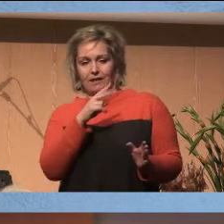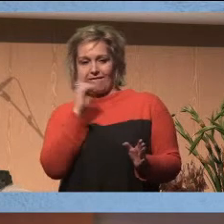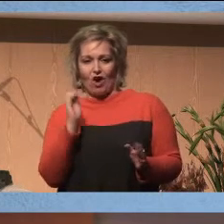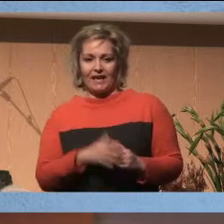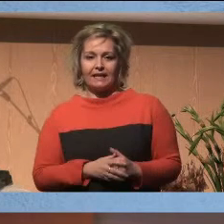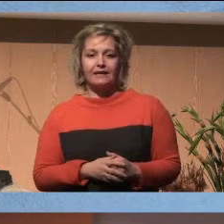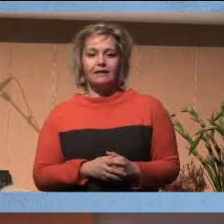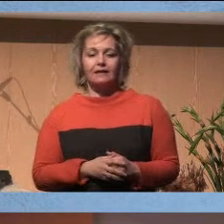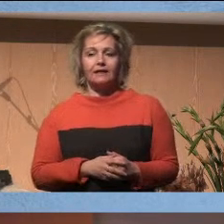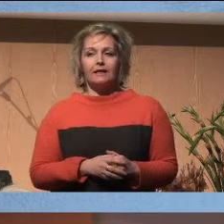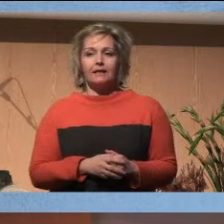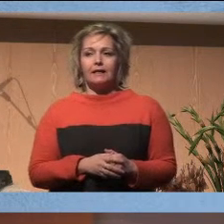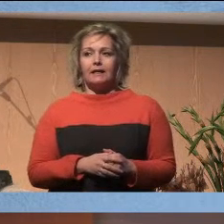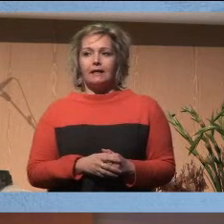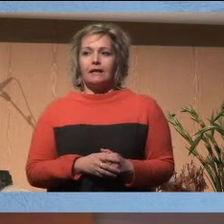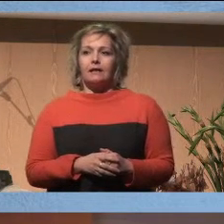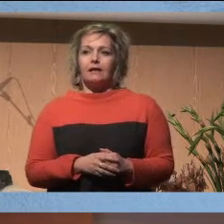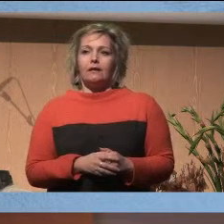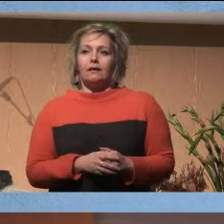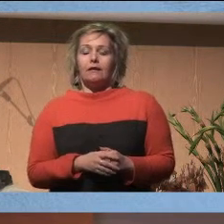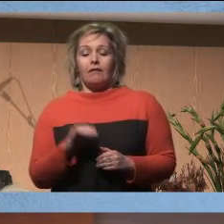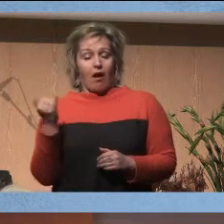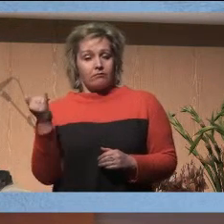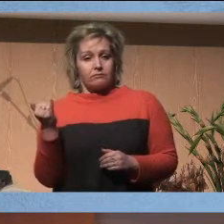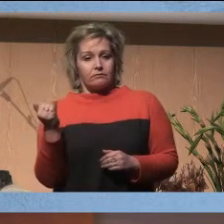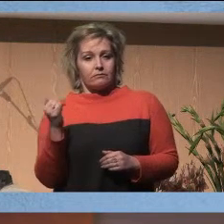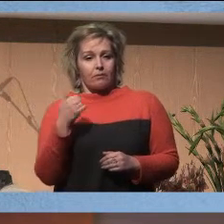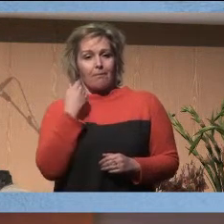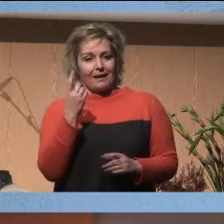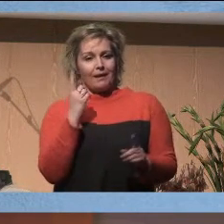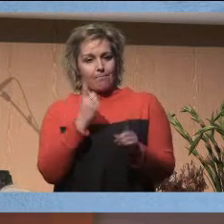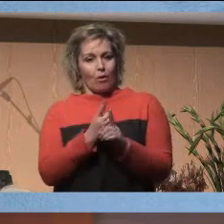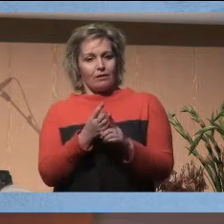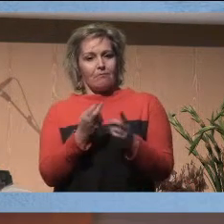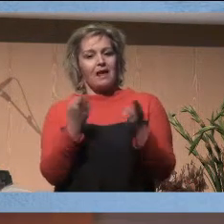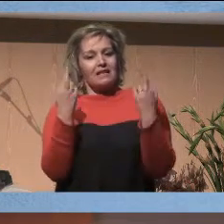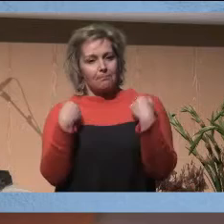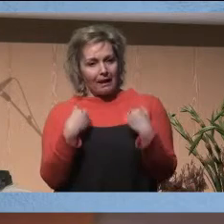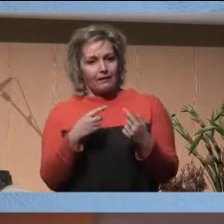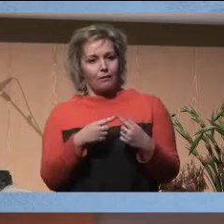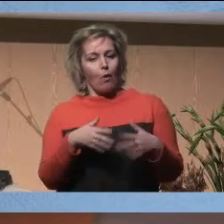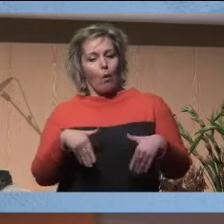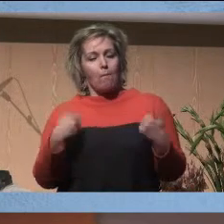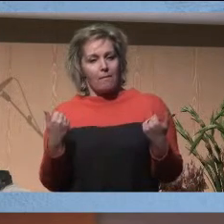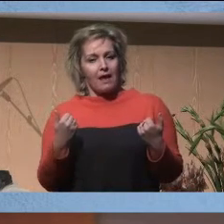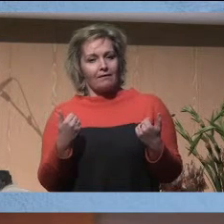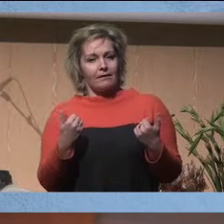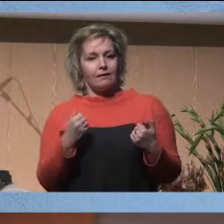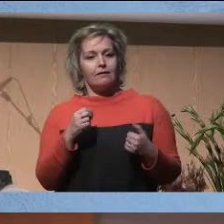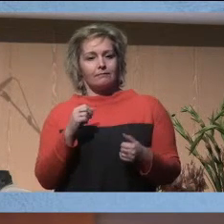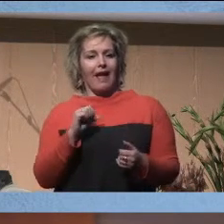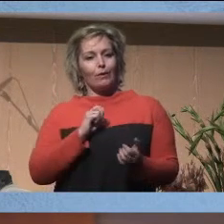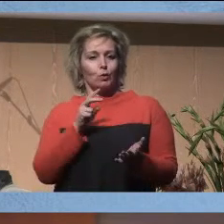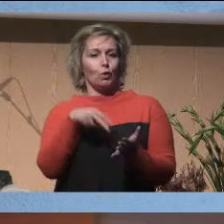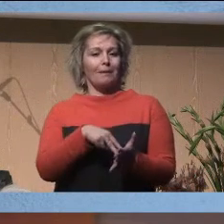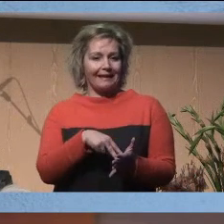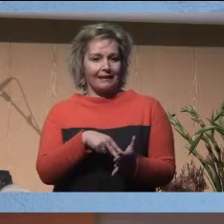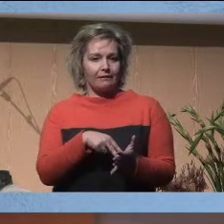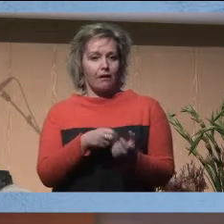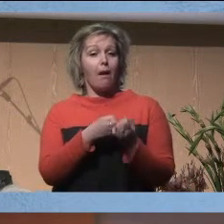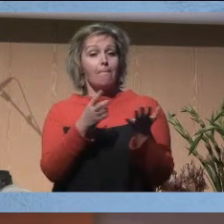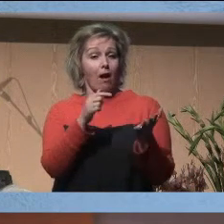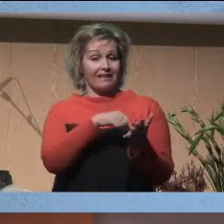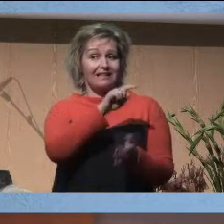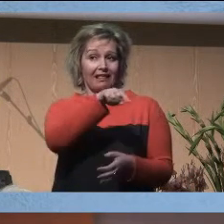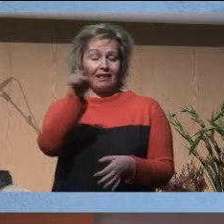Stavanger. Og ja, man blir møtt med respekt, man opplever autonomi. Mange